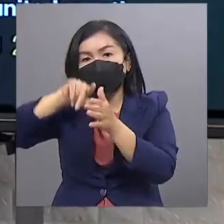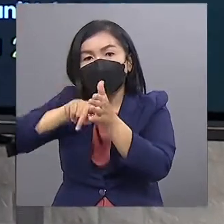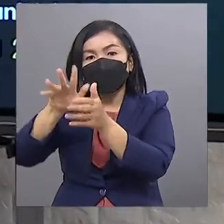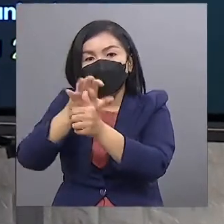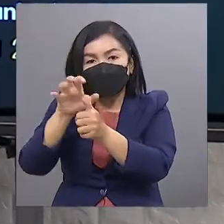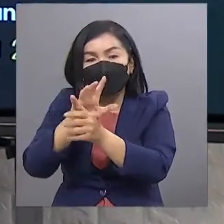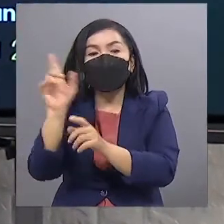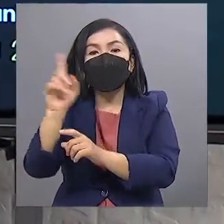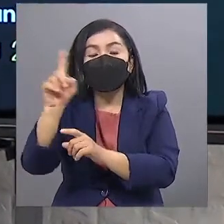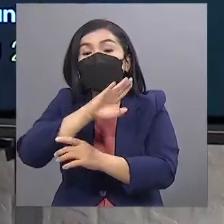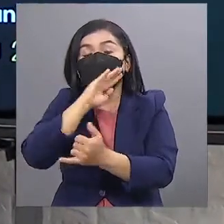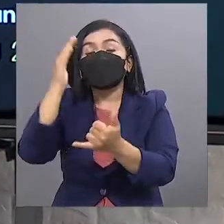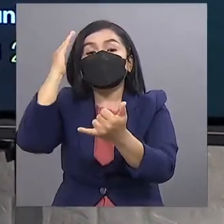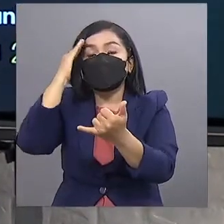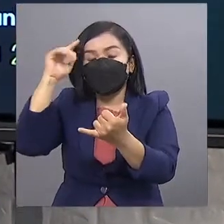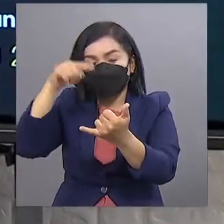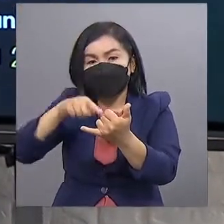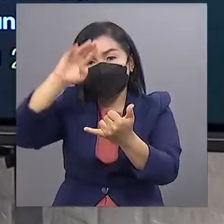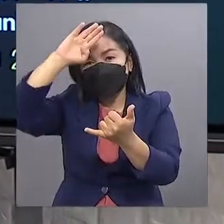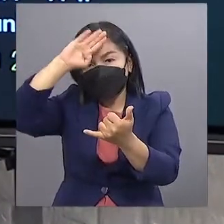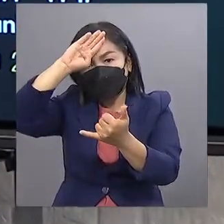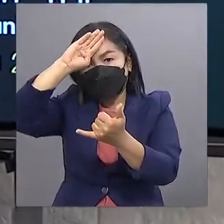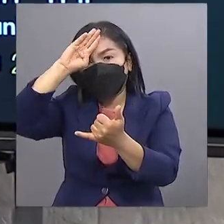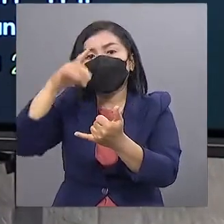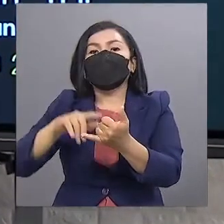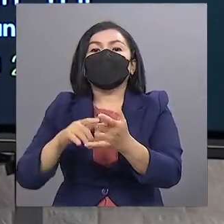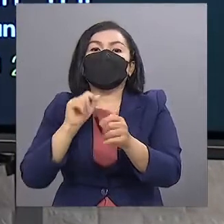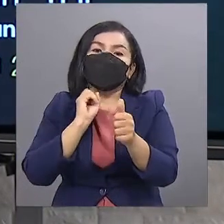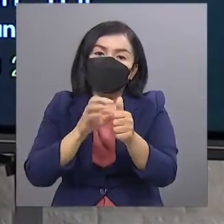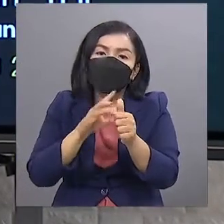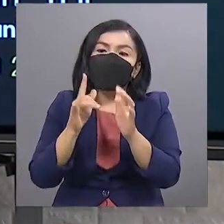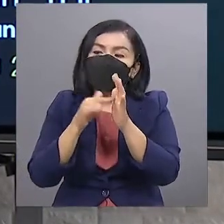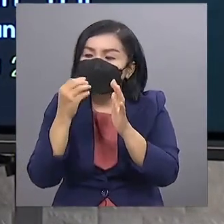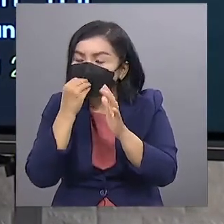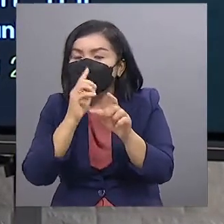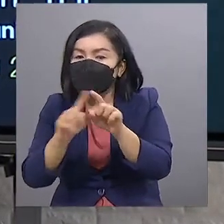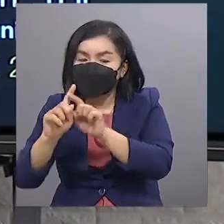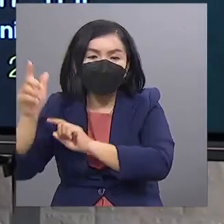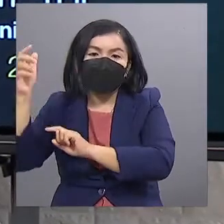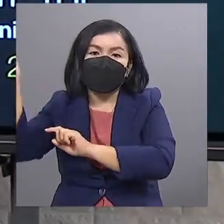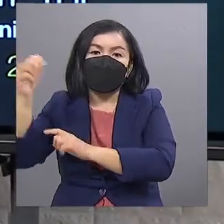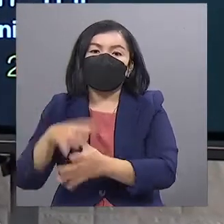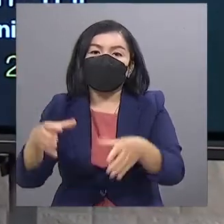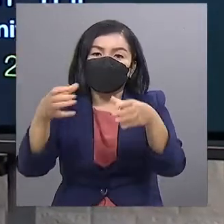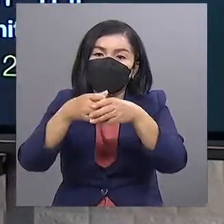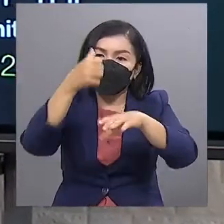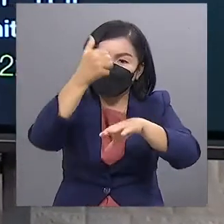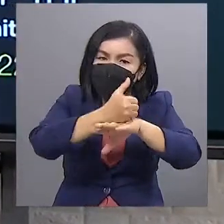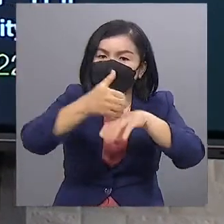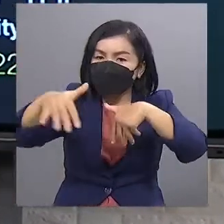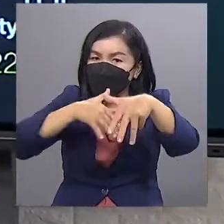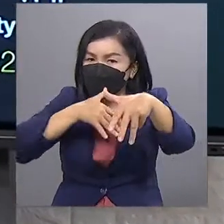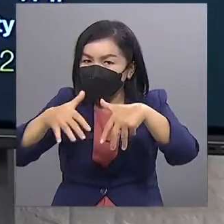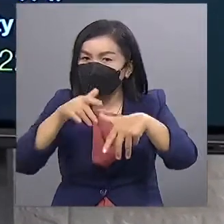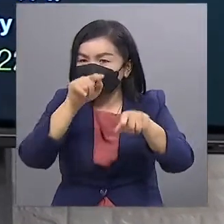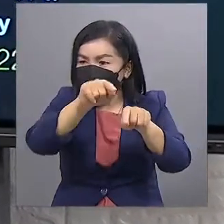ทำทีถ้าหากพบวาติดเชื้อ Covid19แล้วก็จะมีแนนใแต่ละชุมชน เขาคอยชี้เป้าว่าจุ